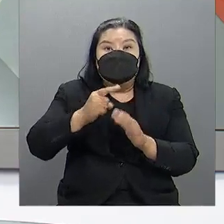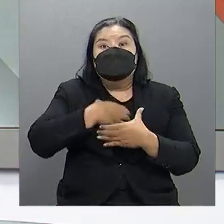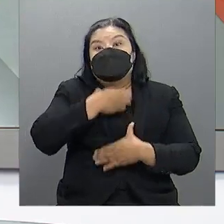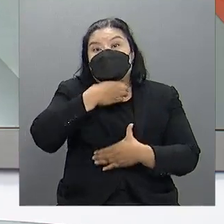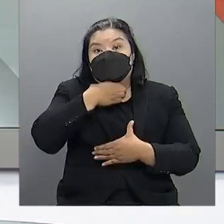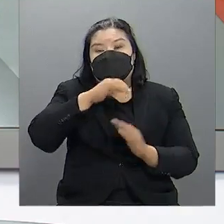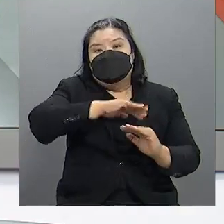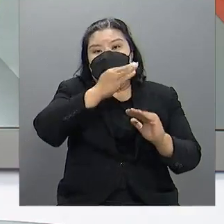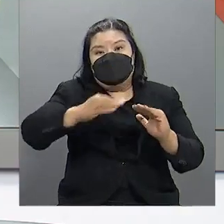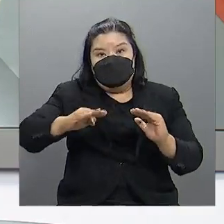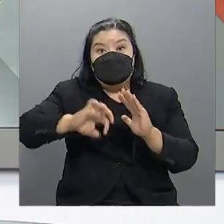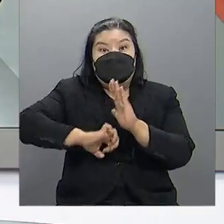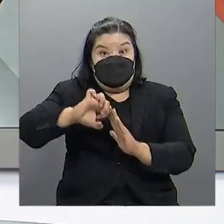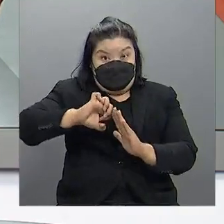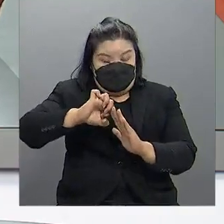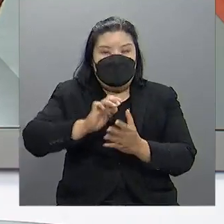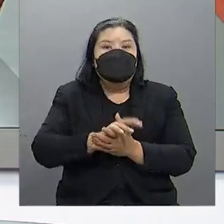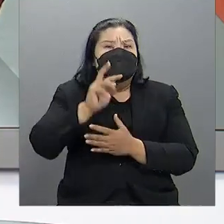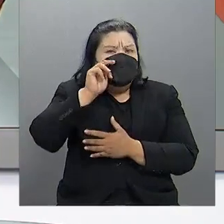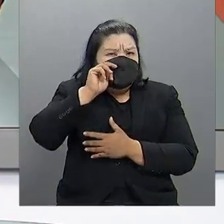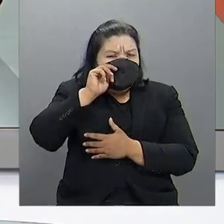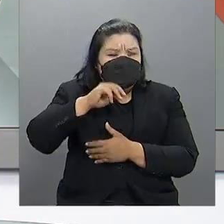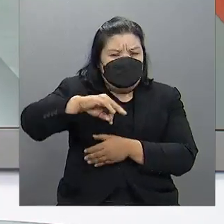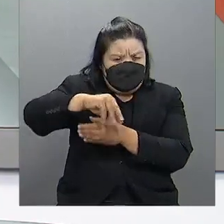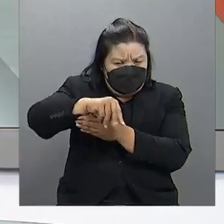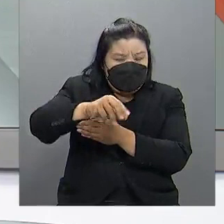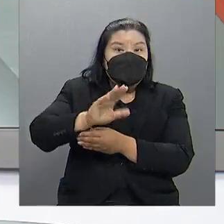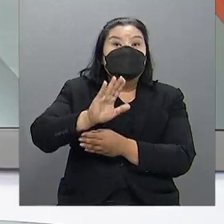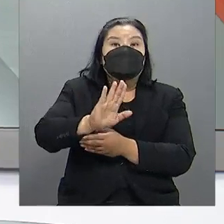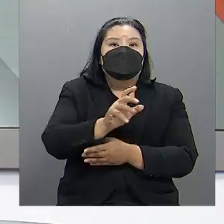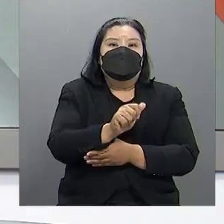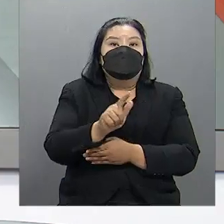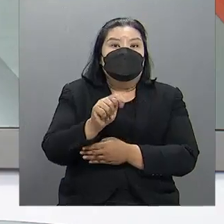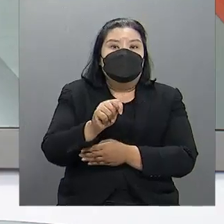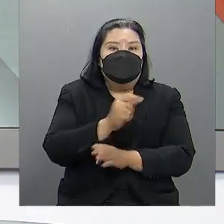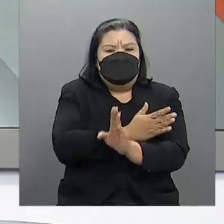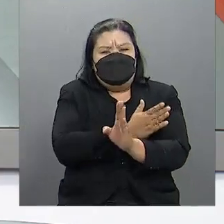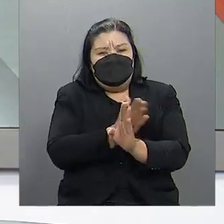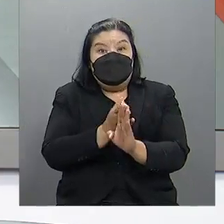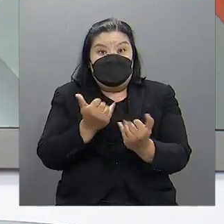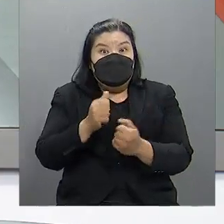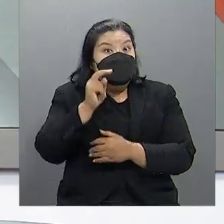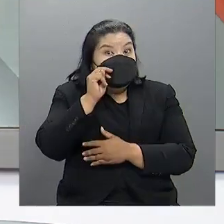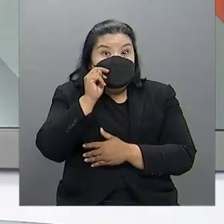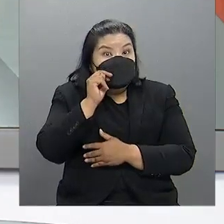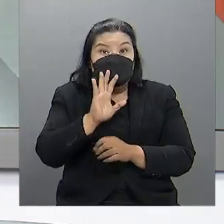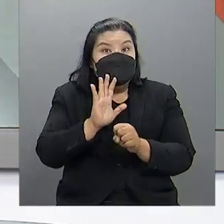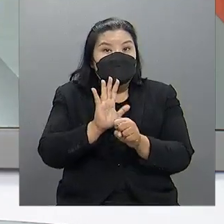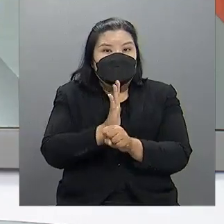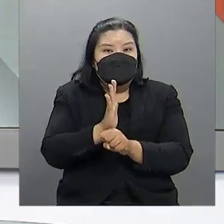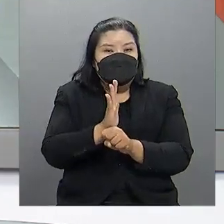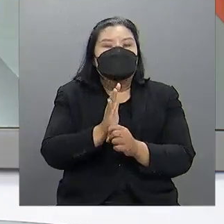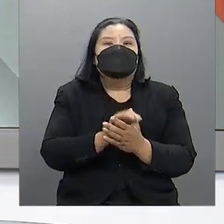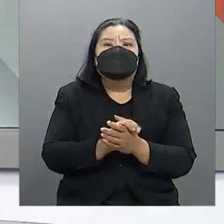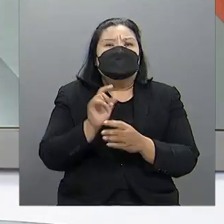นับตั้งแต่ปี2559ของอบต.ในพื้นที่มันกลับไม่ได้ช่วยให้พวกเขามีน้ำใช้อย่างที่ควรจะเป็นและนี่คือสภาพ